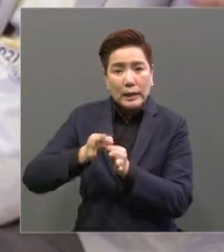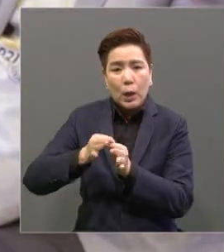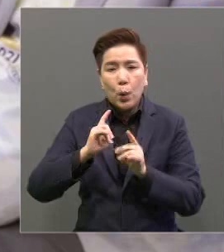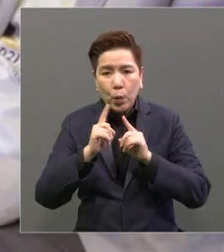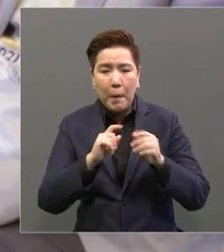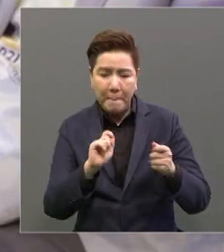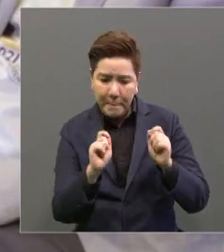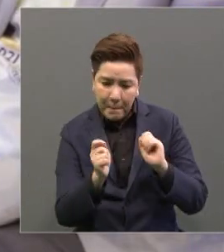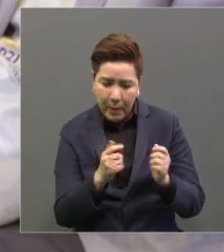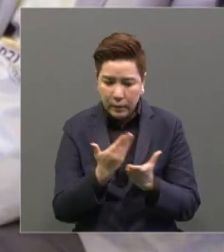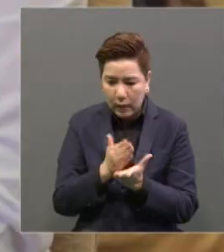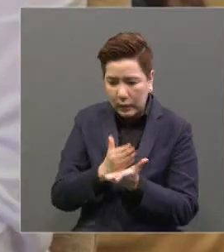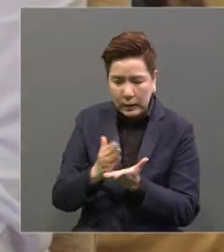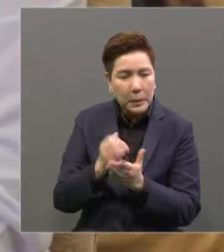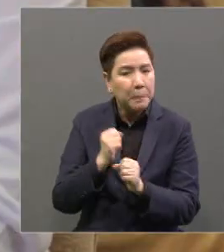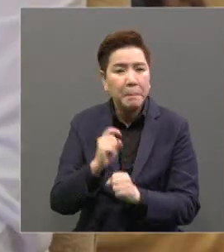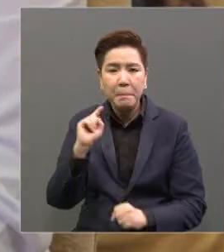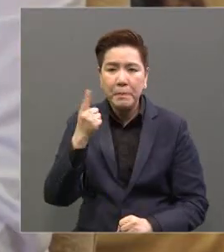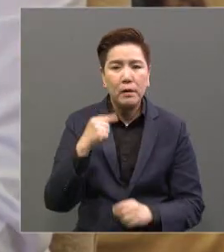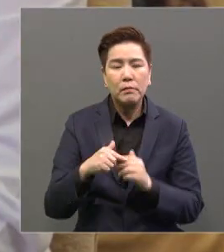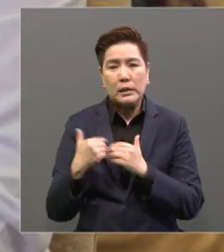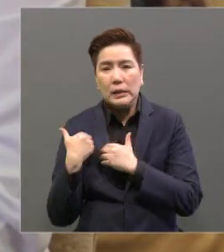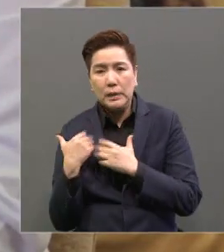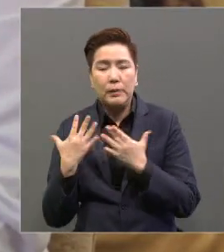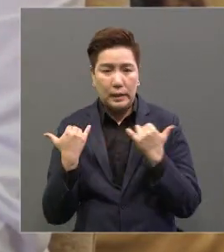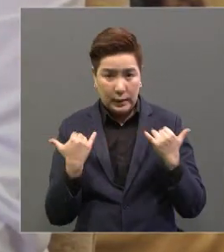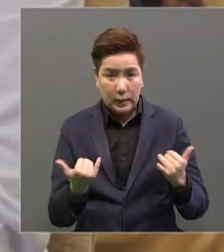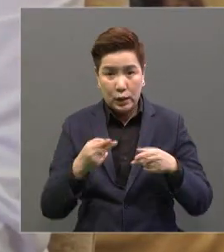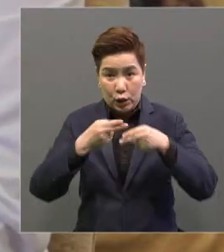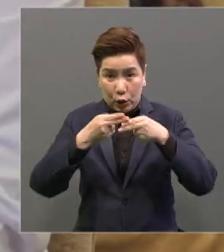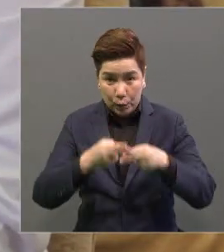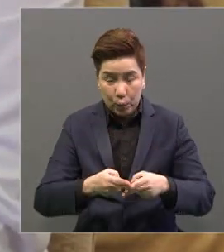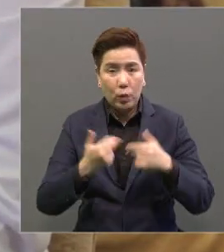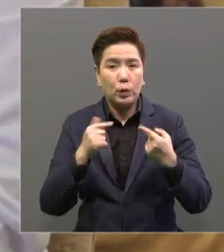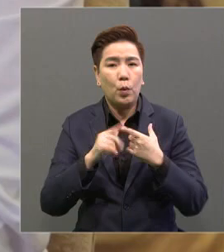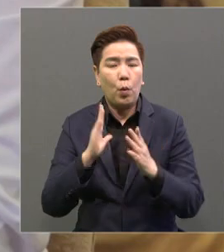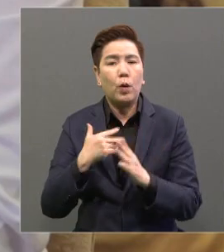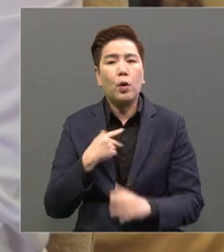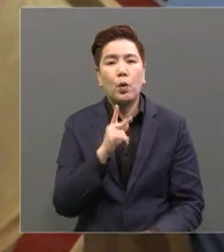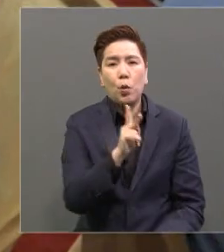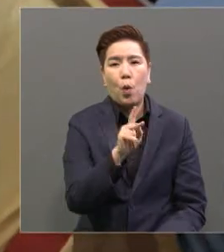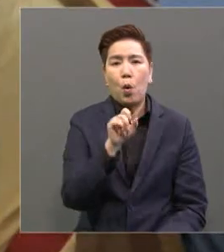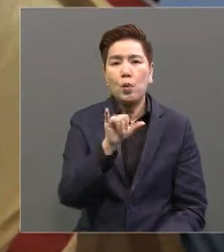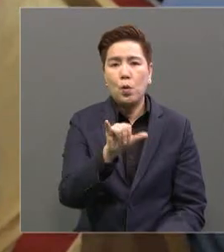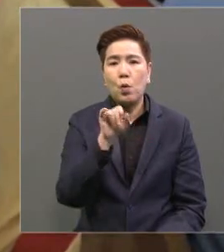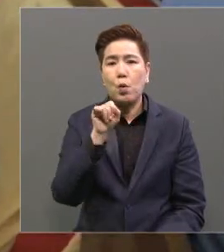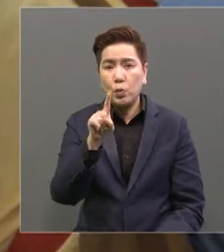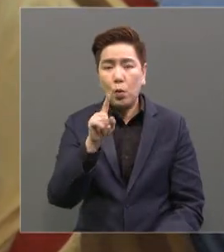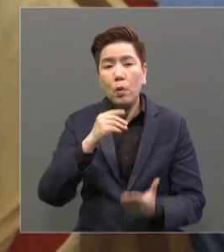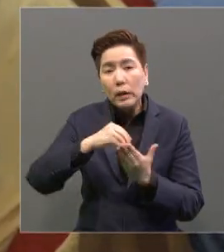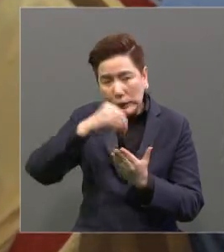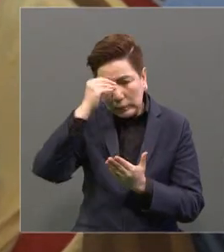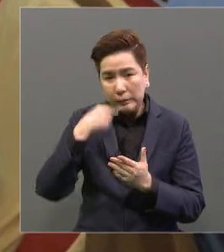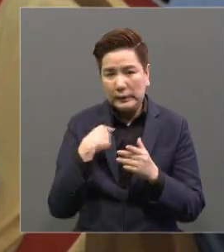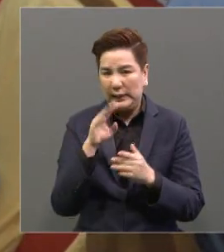ปรับเงื่อนไขในการชำระหนี้ใหม่และจะได้ไม่เป็นภาระจนเกินไปโดยเฉพาะอย่างยิ่งนะก็บอกว่าลูกหนี้กยศ.เนี่ยมีจำนวนถึง 40,000 กว่า